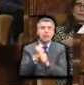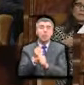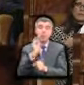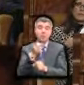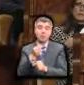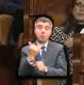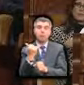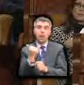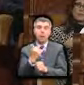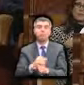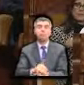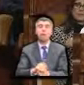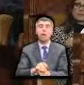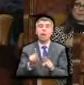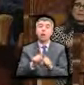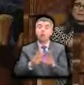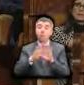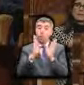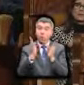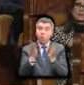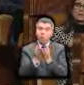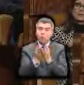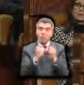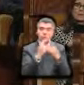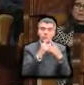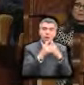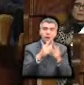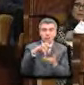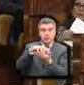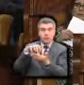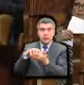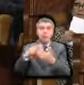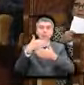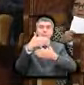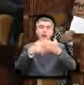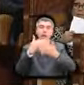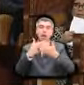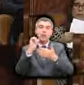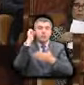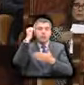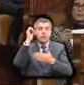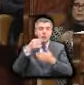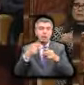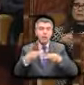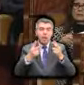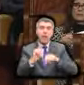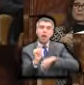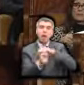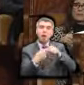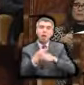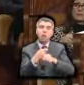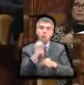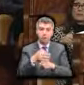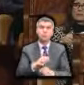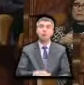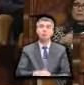لن يتأتى بطبيعة الحال إلا عبر خلق المزيد من مراكز التكوين المهني خاصة بالعالم القروي. إننا